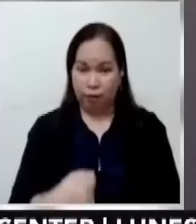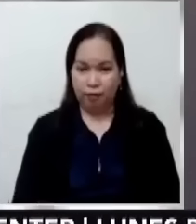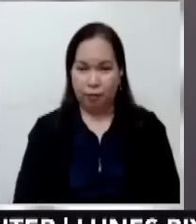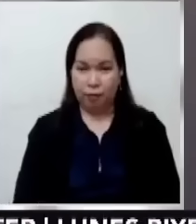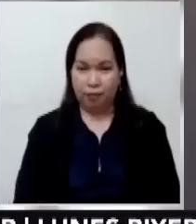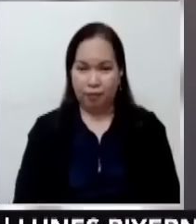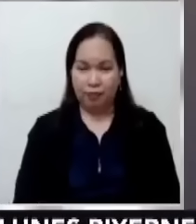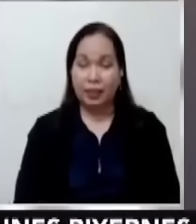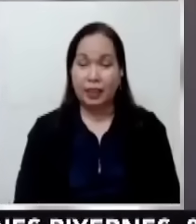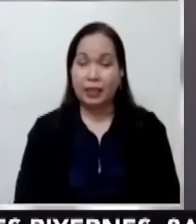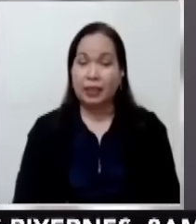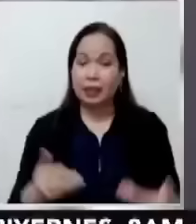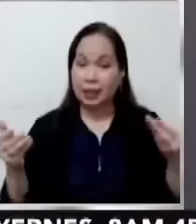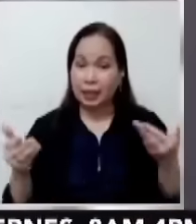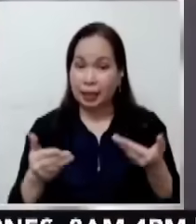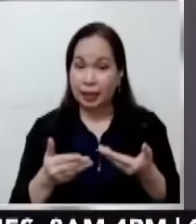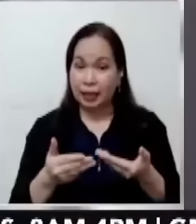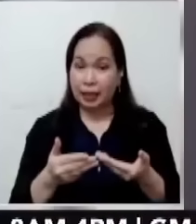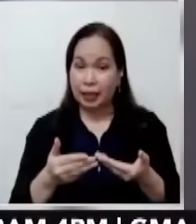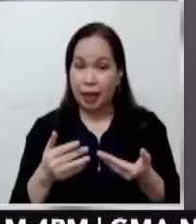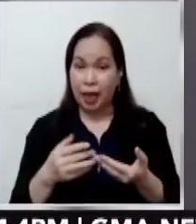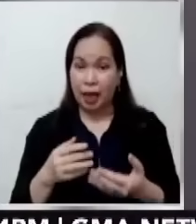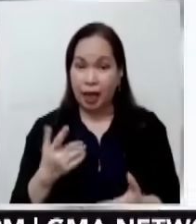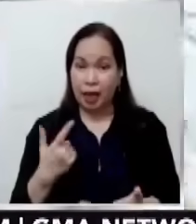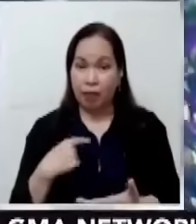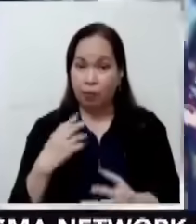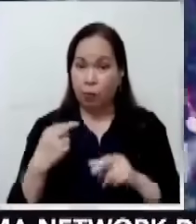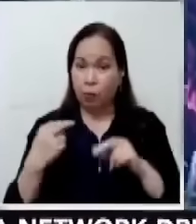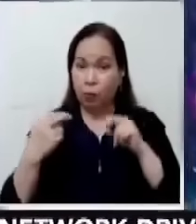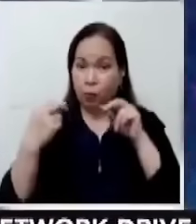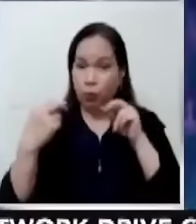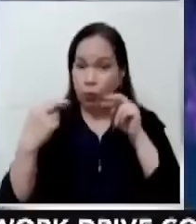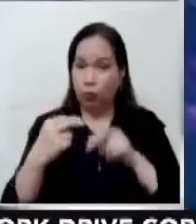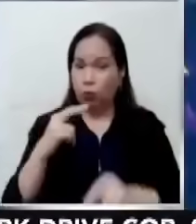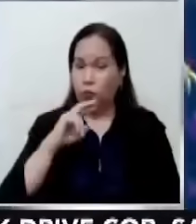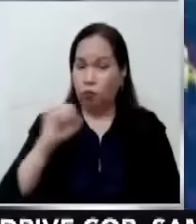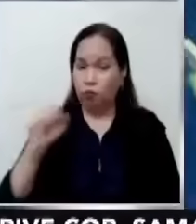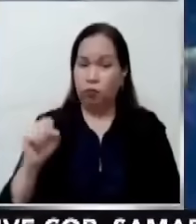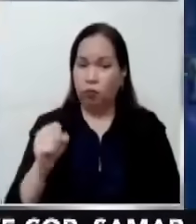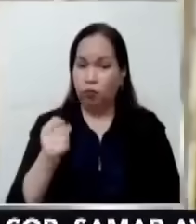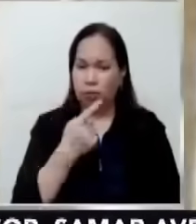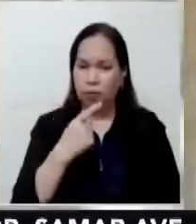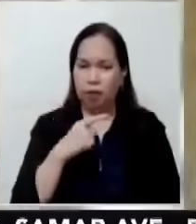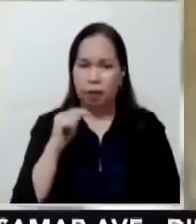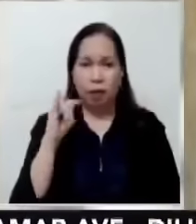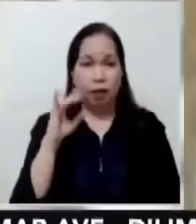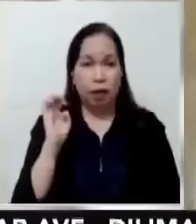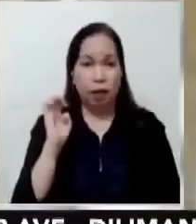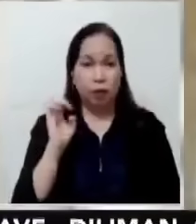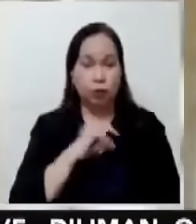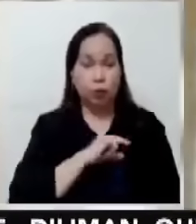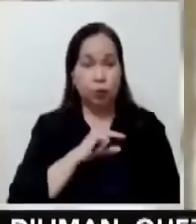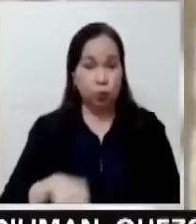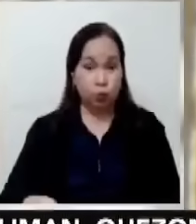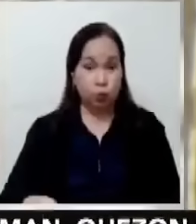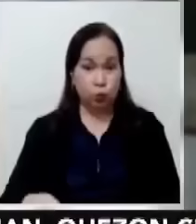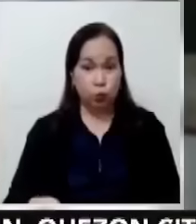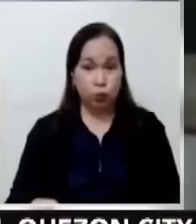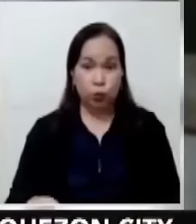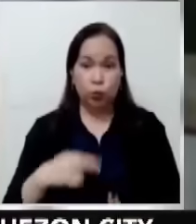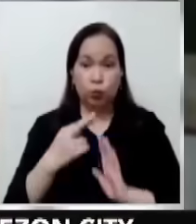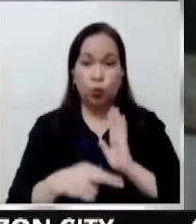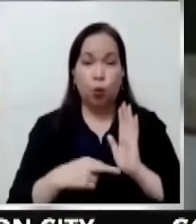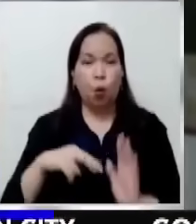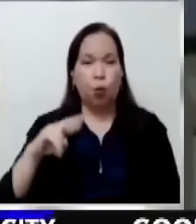Ipinakilala na rin ang mahigpit nilang makakalaban na si Kera Mitena, ang Ice Queen mula sa Mini Ave na gagampanan ni Rian Ramos.